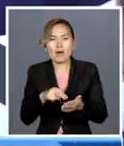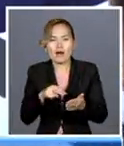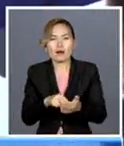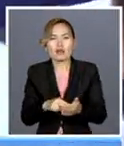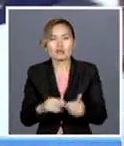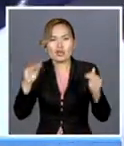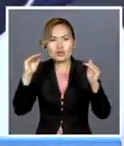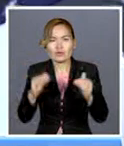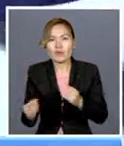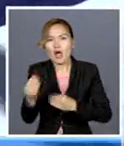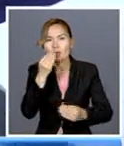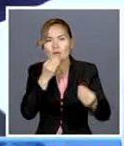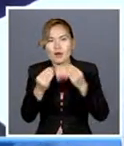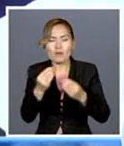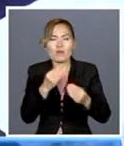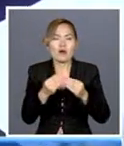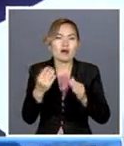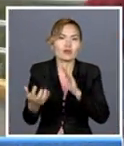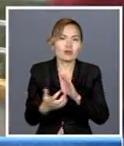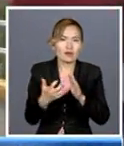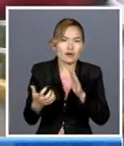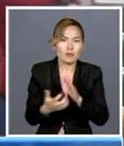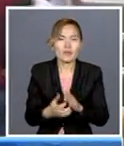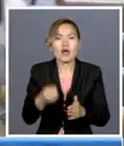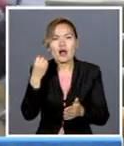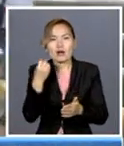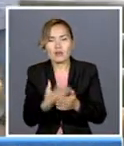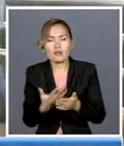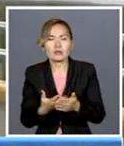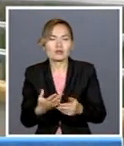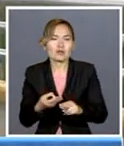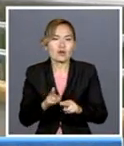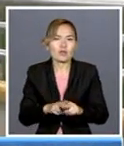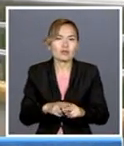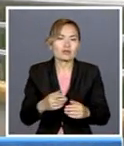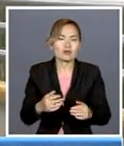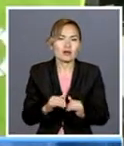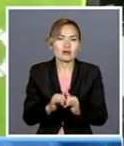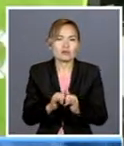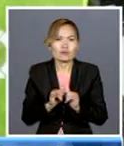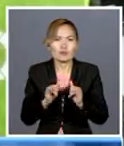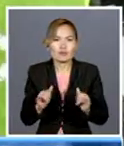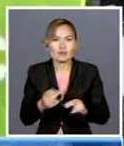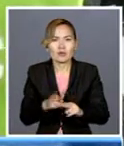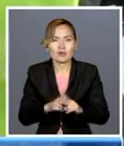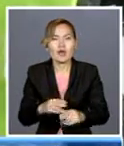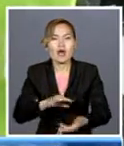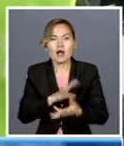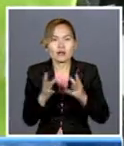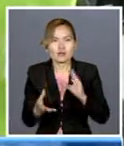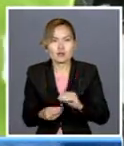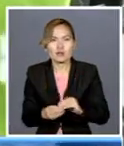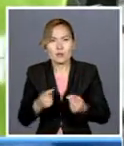құлдырауы, азық-түлік пен дәрі-дәрмек тапшылығы, қымбатшылық пен қылмыстың өршуі де себепші. Біріккен ұлттар ұйымының босқындар жөніндегі